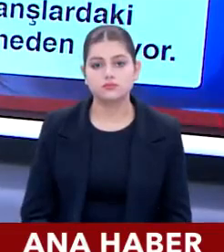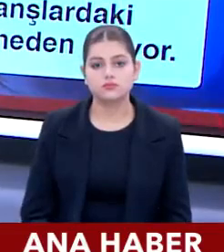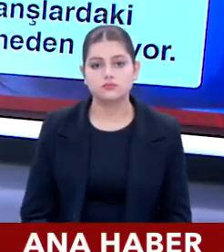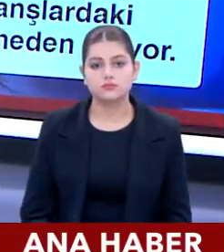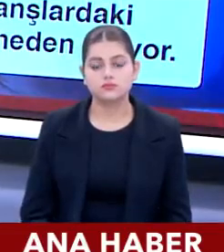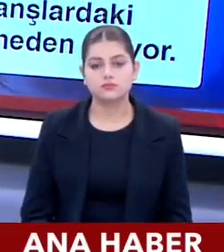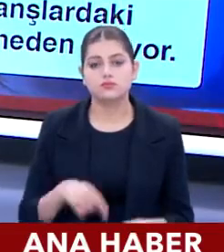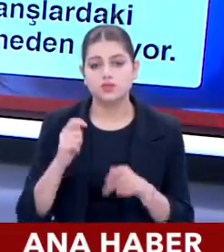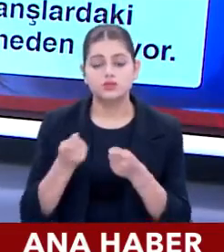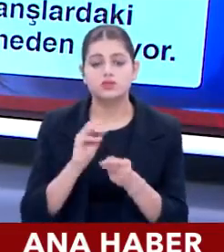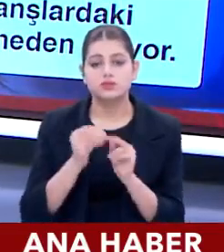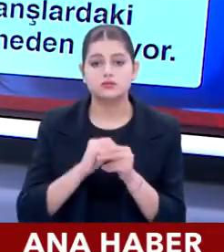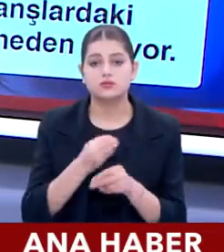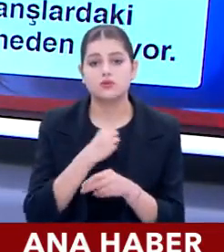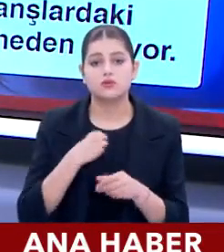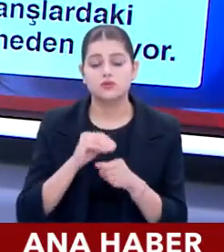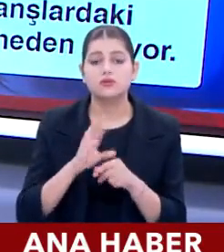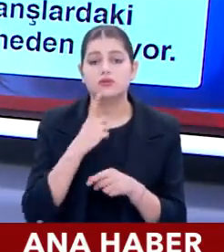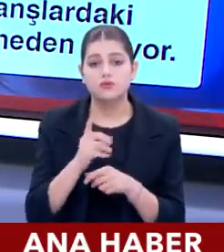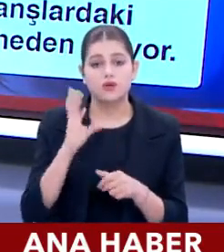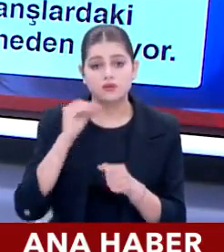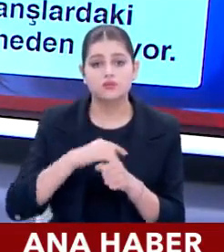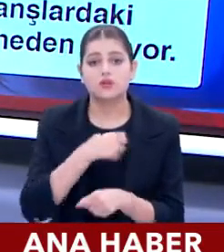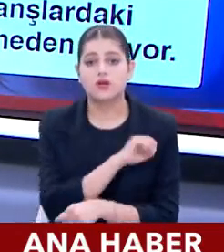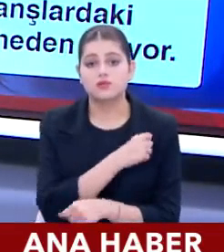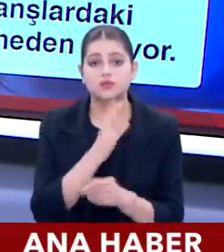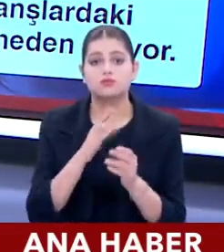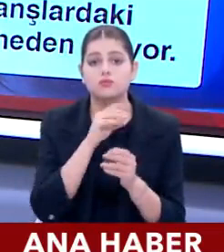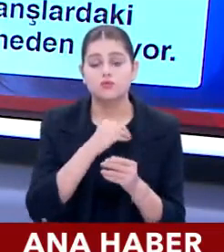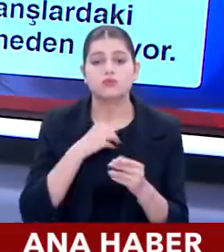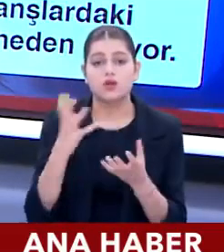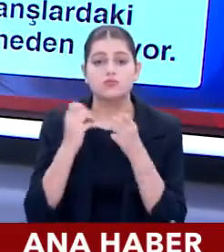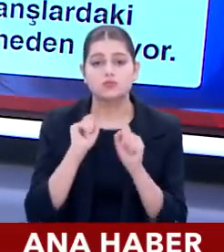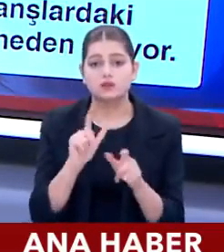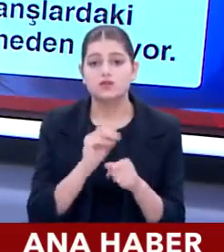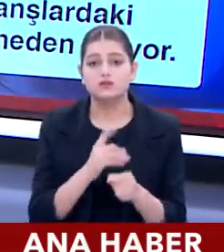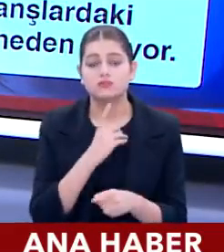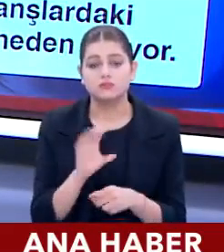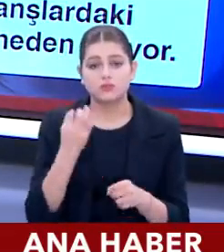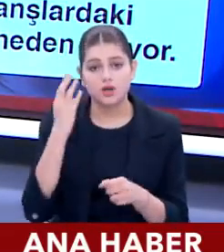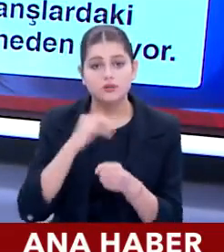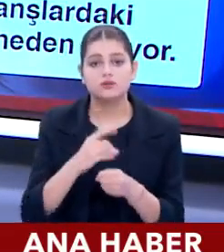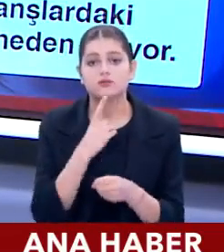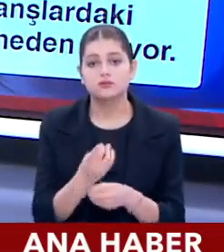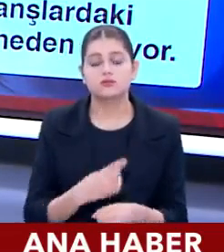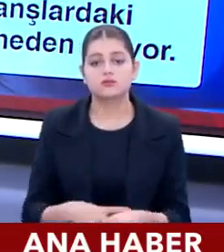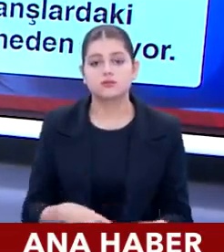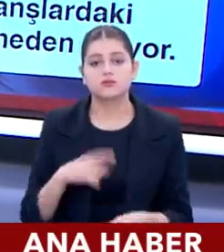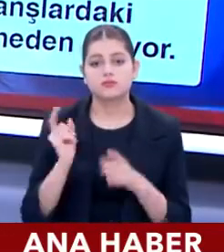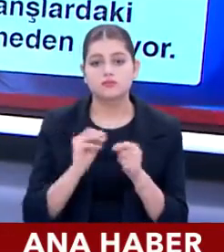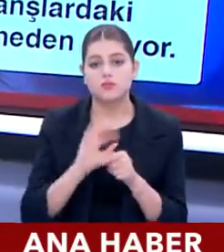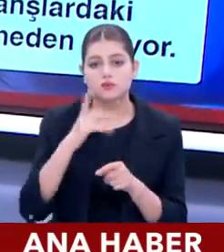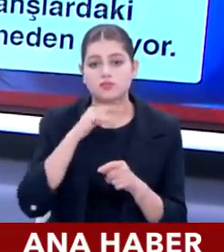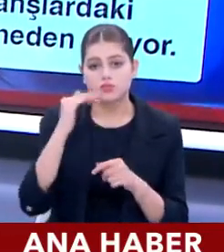sıkıntı Bak bu net görüyor Demek ki bizim de Almanya kadar Doktor istedi davet etmemiz lazım bu arada Ee her ne kadar